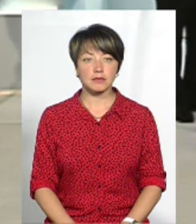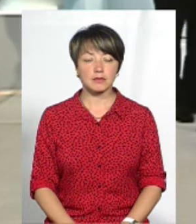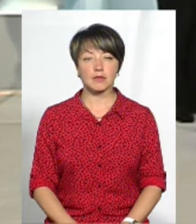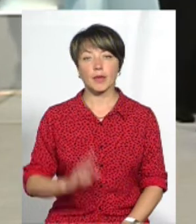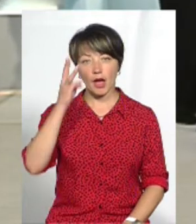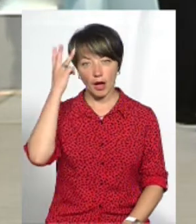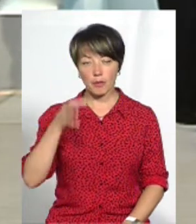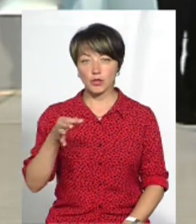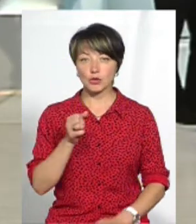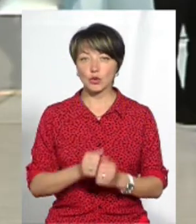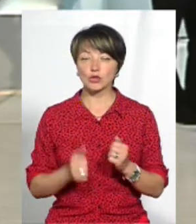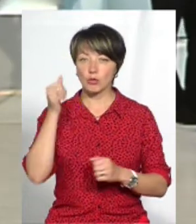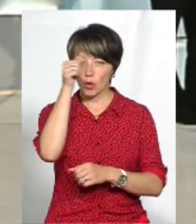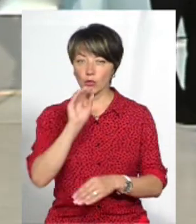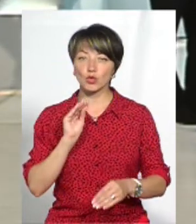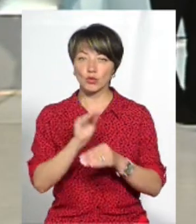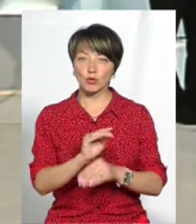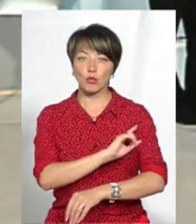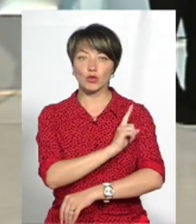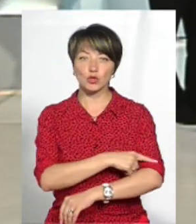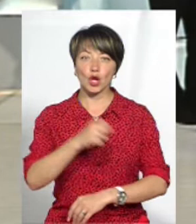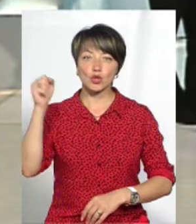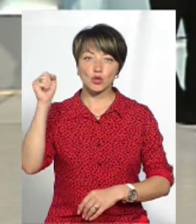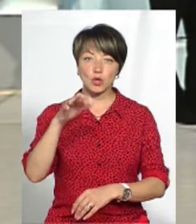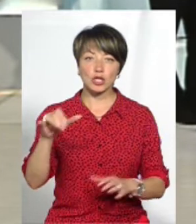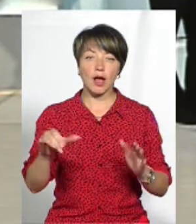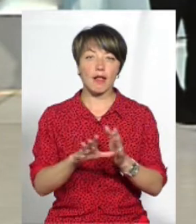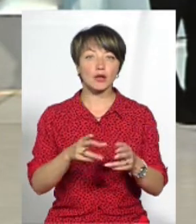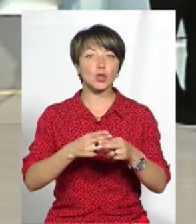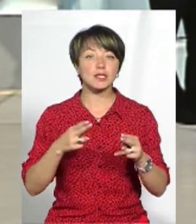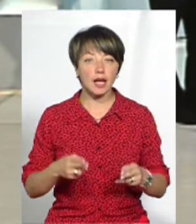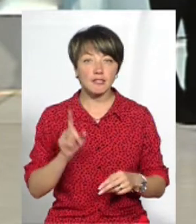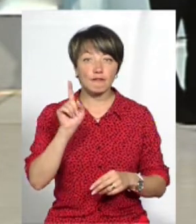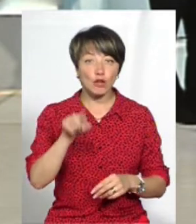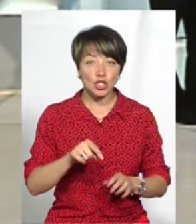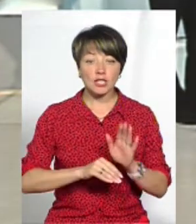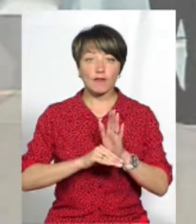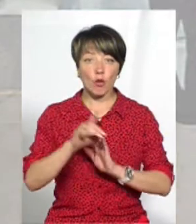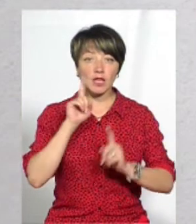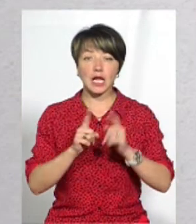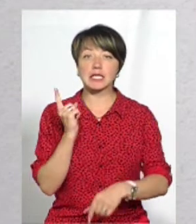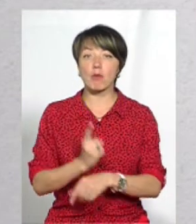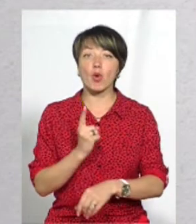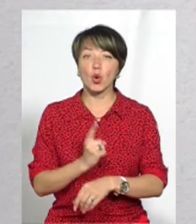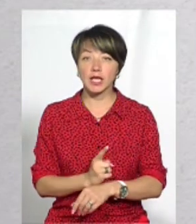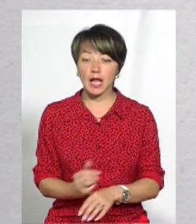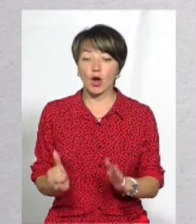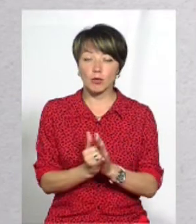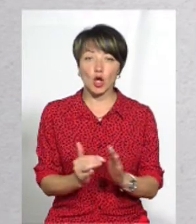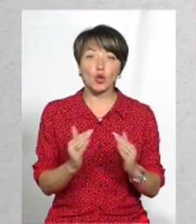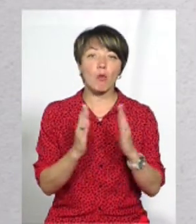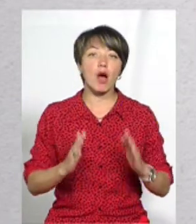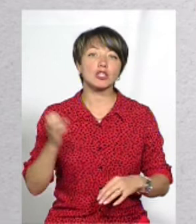На Хмельниччині з кожним роком додається потужних сонячних електростанцій. У той же час Верховна Рада заборонила розміщувати домашні